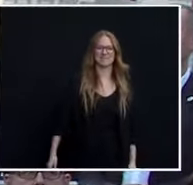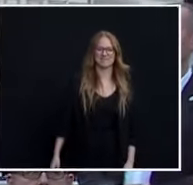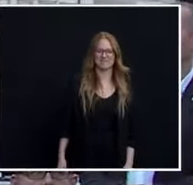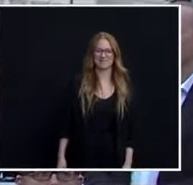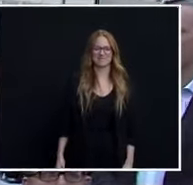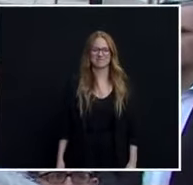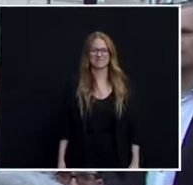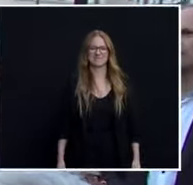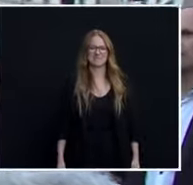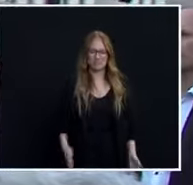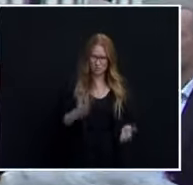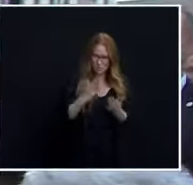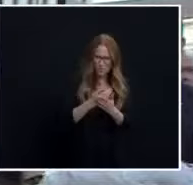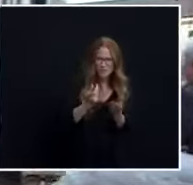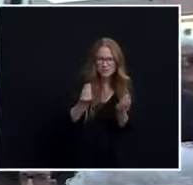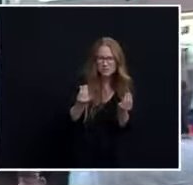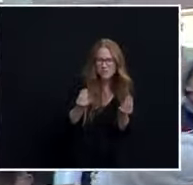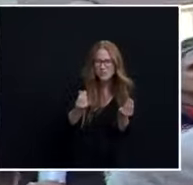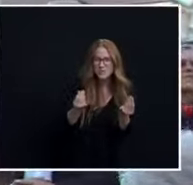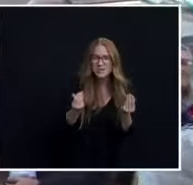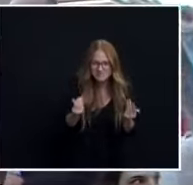Hast das schon gespürt?